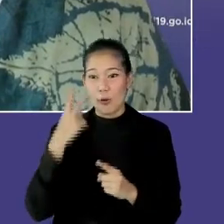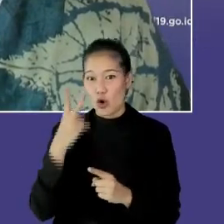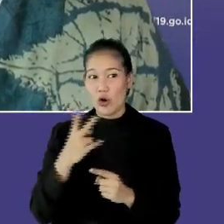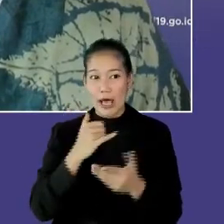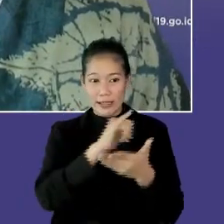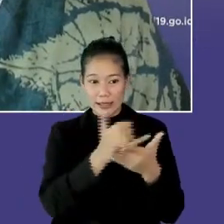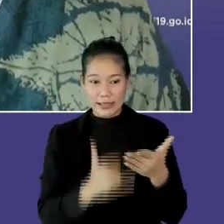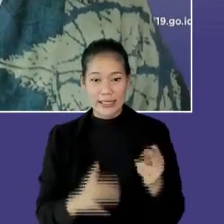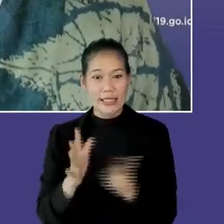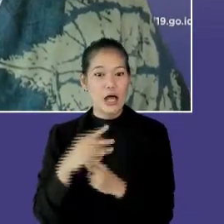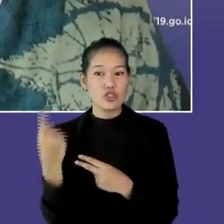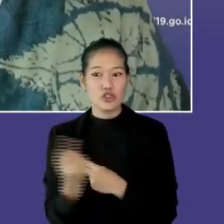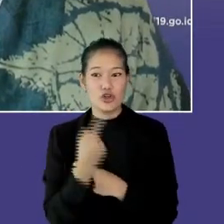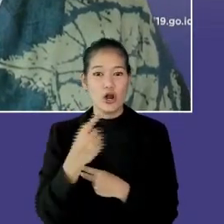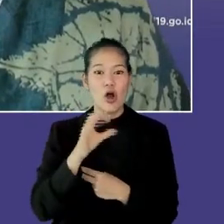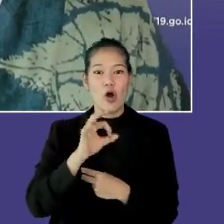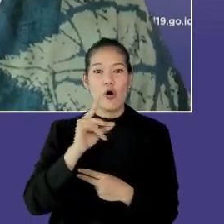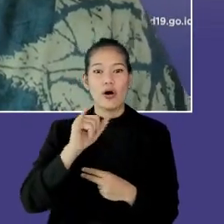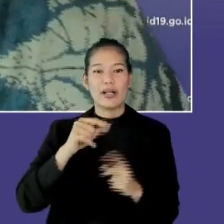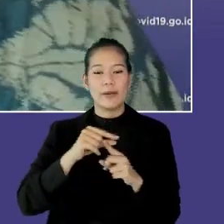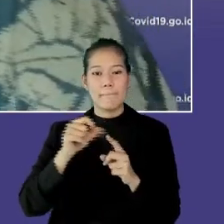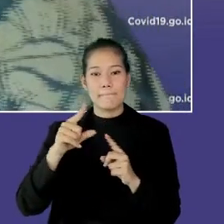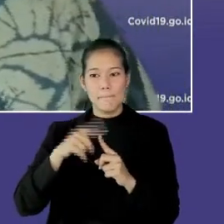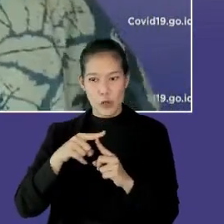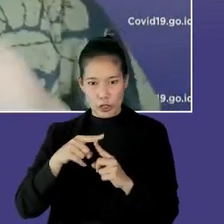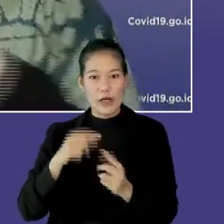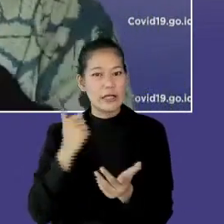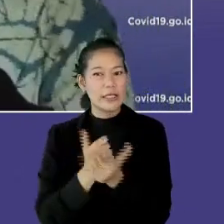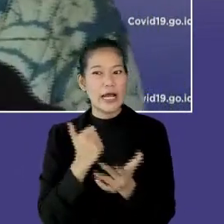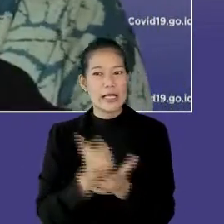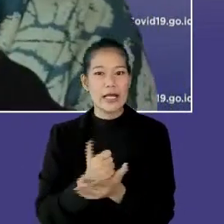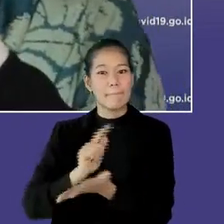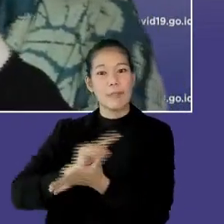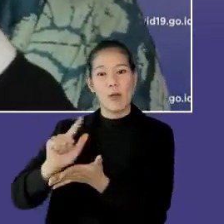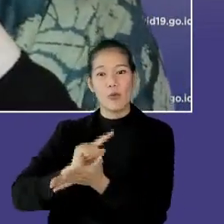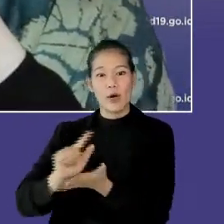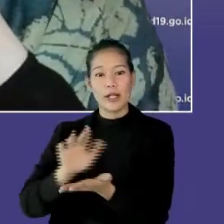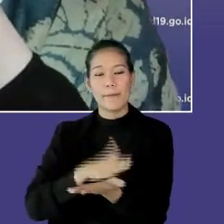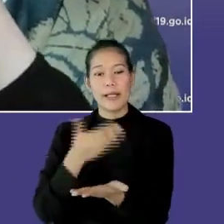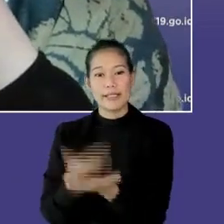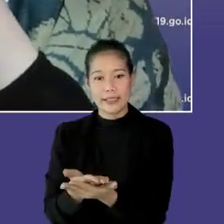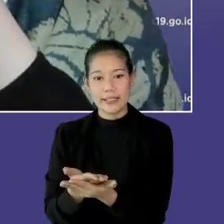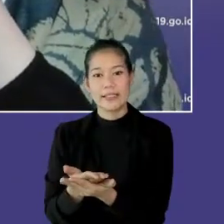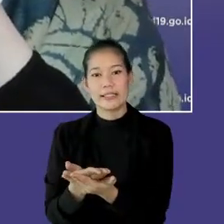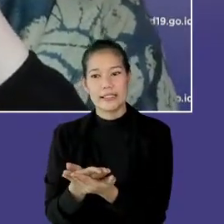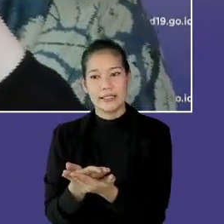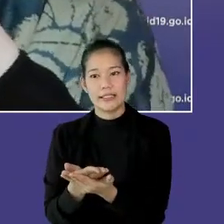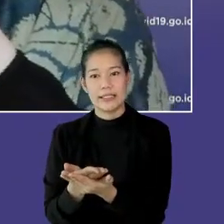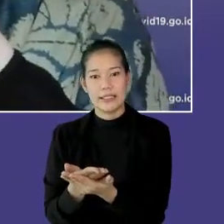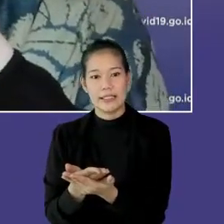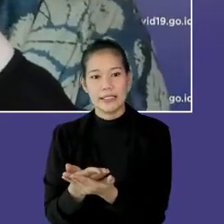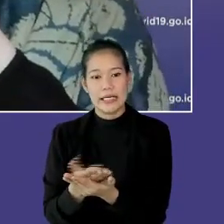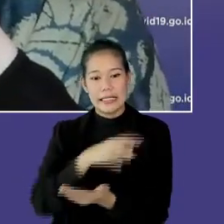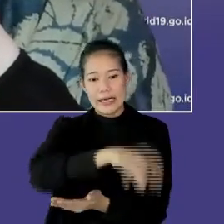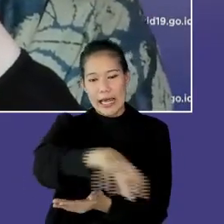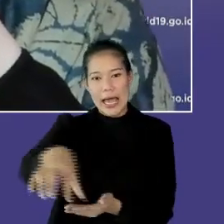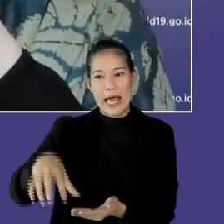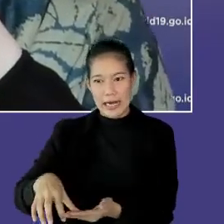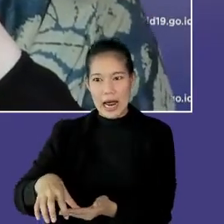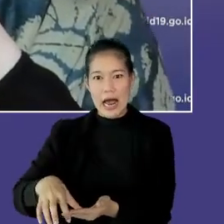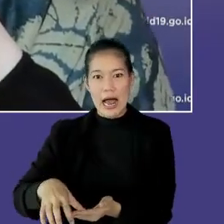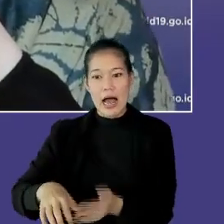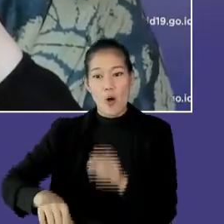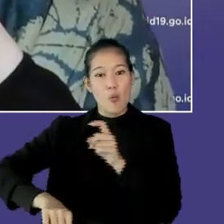analis data nasional all record dari NAR katanya, ternyata pelaporan kasus kematian yang dilakukan dari daerah-daerah tersebut tidak